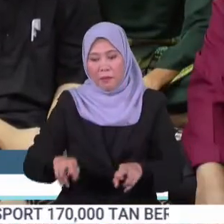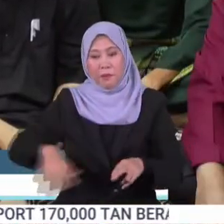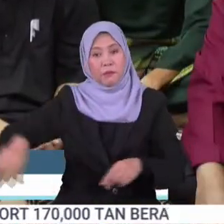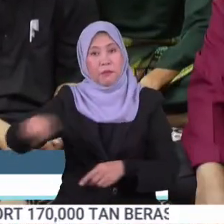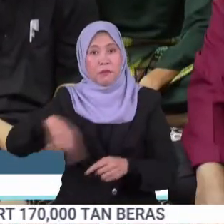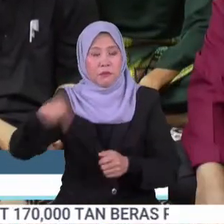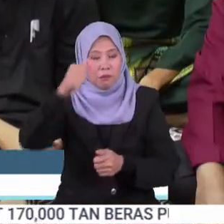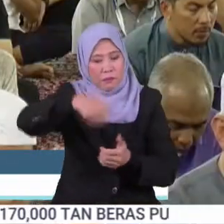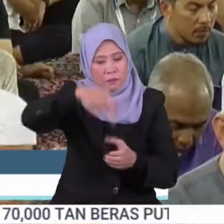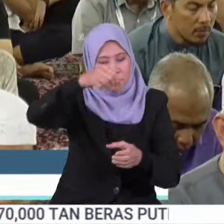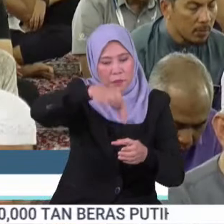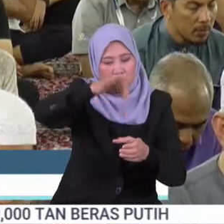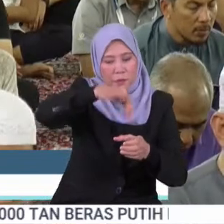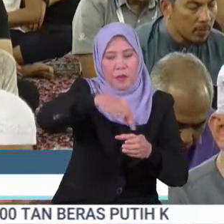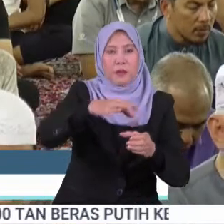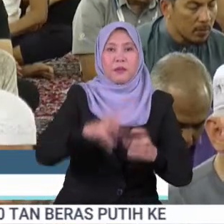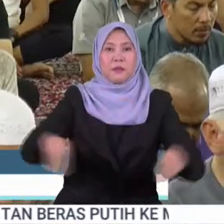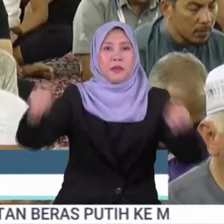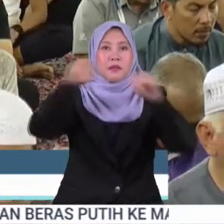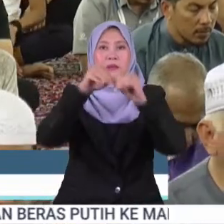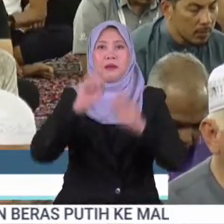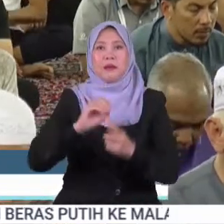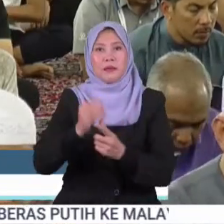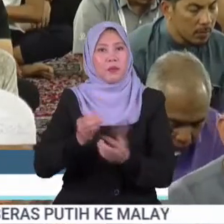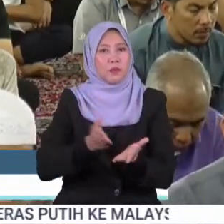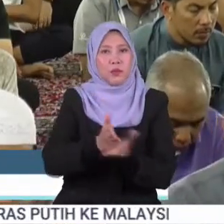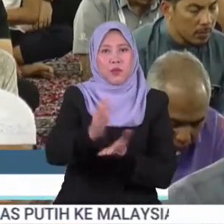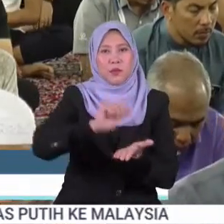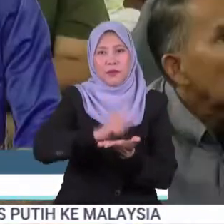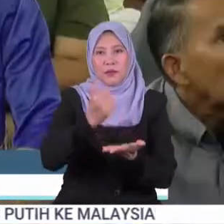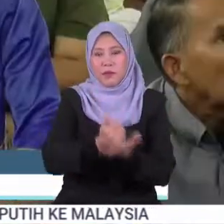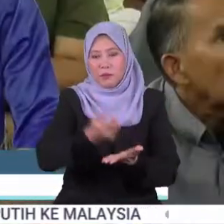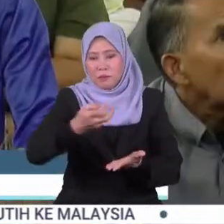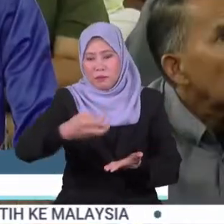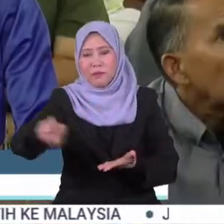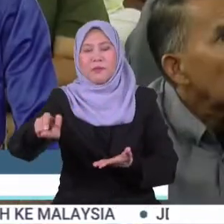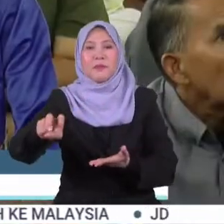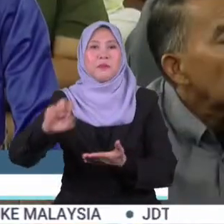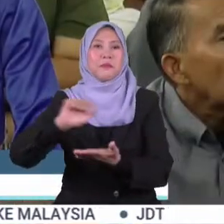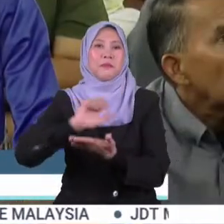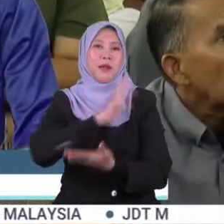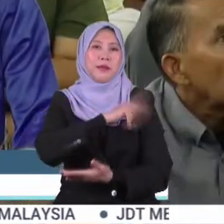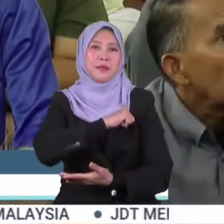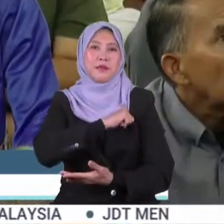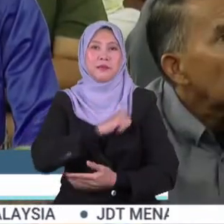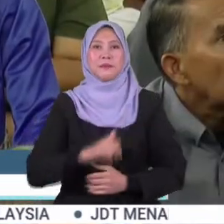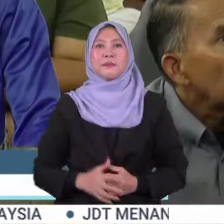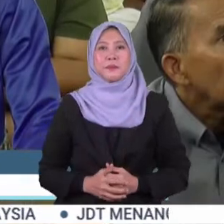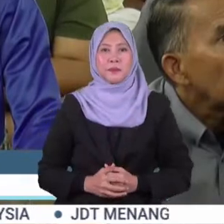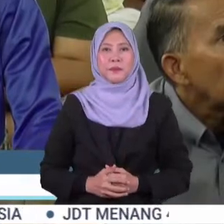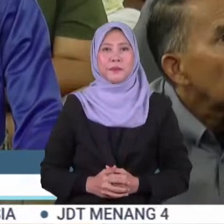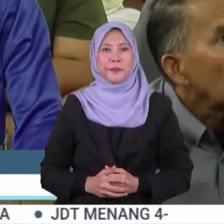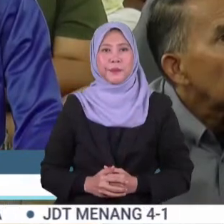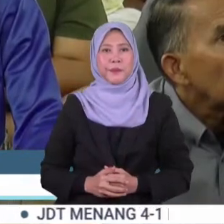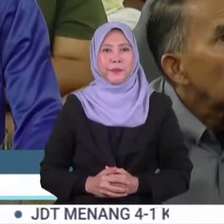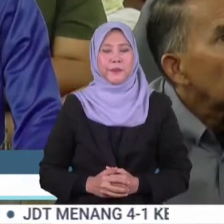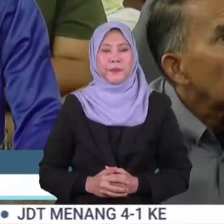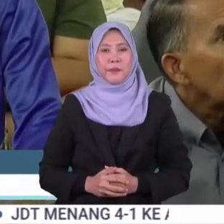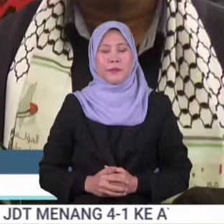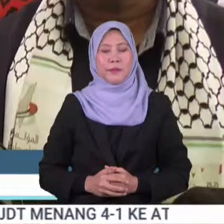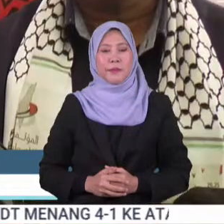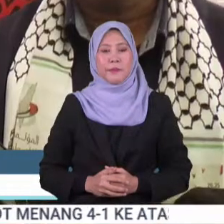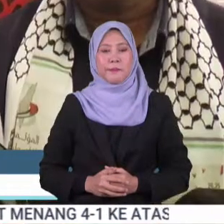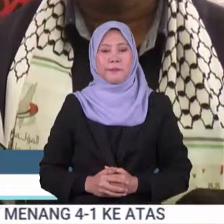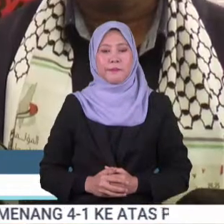bantuan sama ada melalui tabung kutipan di masjid atau secara terus ke akaun peduli Palestin. Tergolong dalam golongan yang